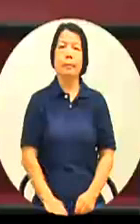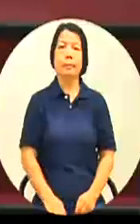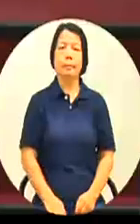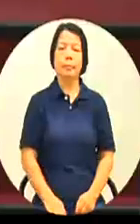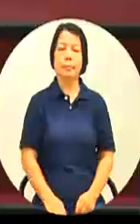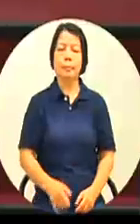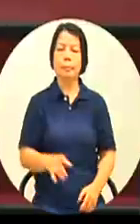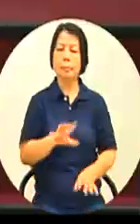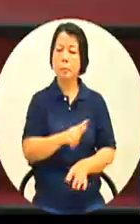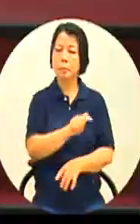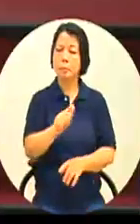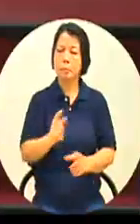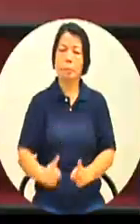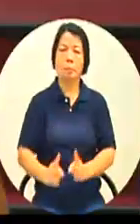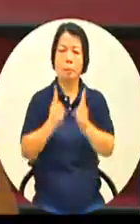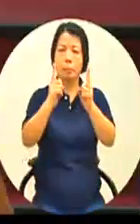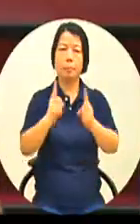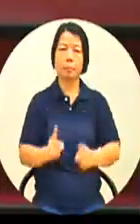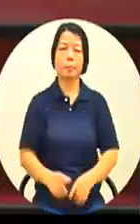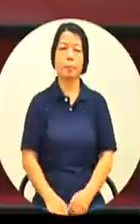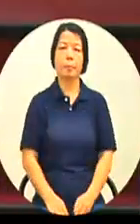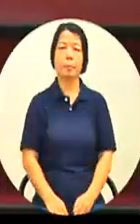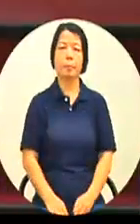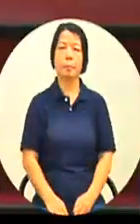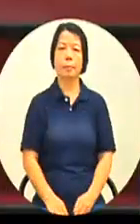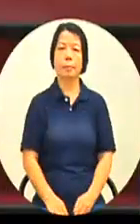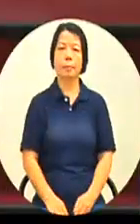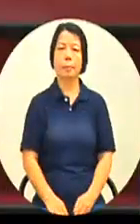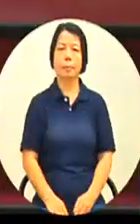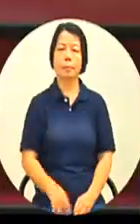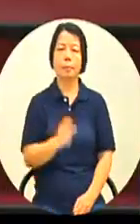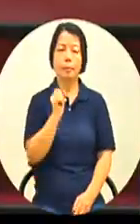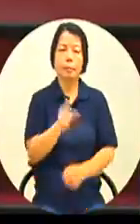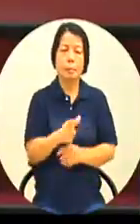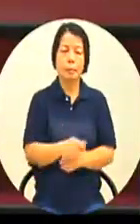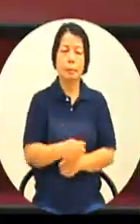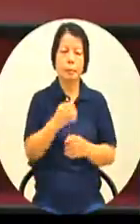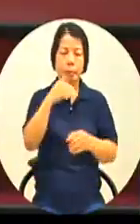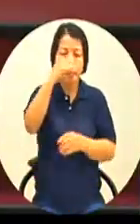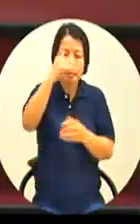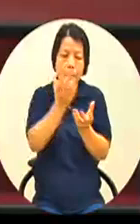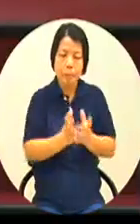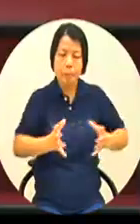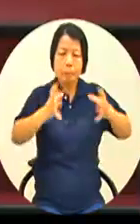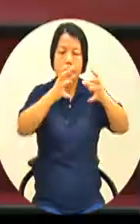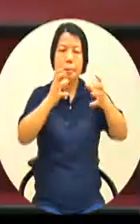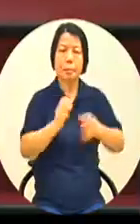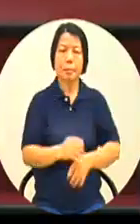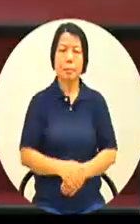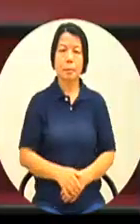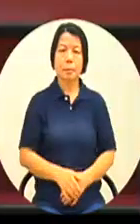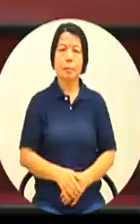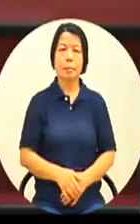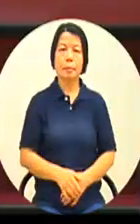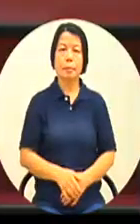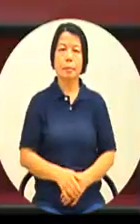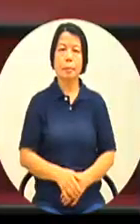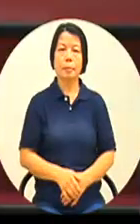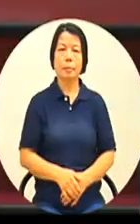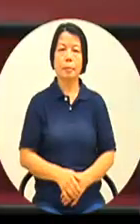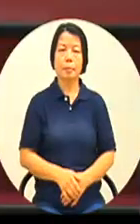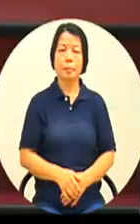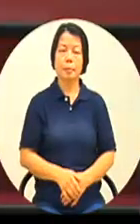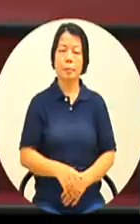普通一粒高丽菜，下你有咧买高丽菜摘啦吼。我迄讲到就是一粒高丽菜，有那长破的嘛，还佫八九